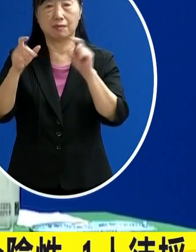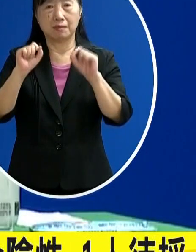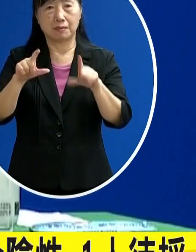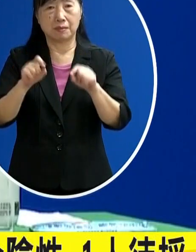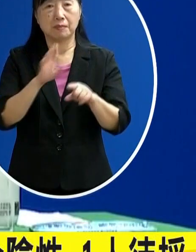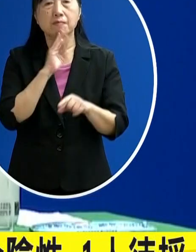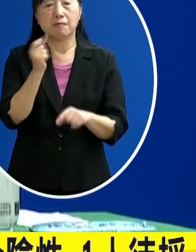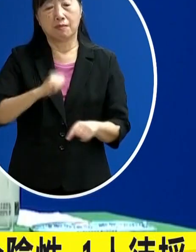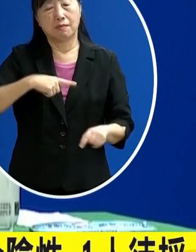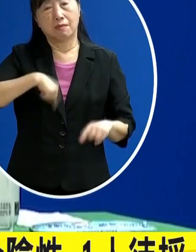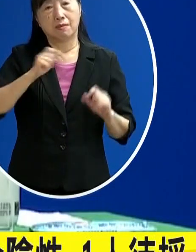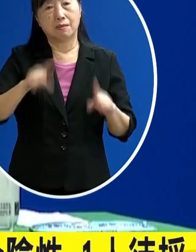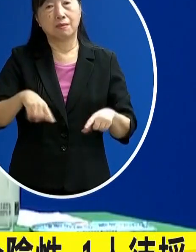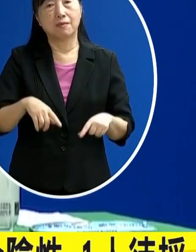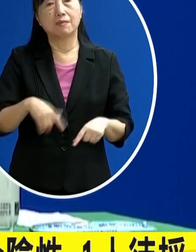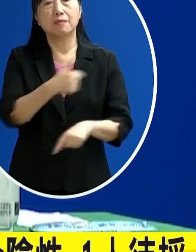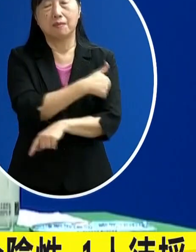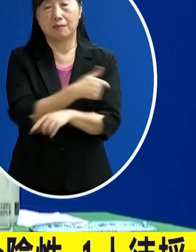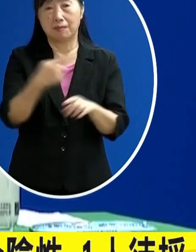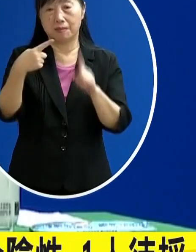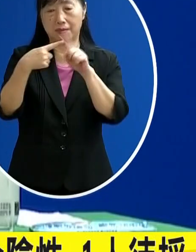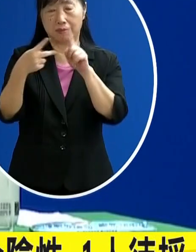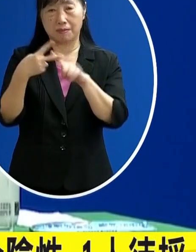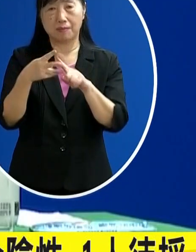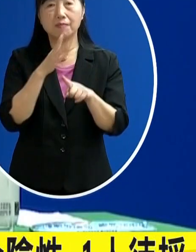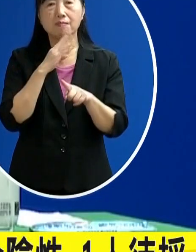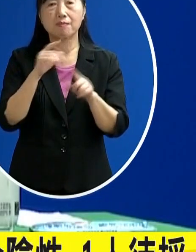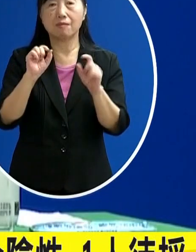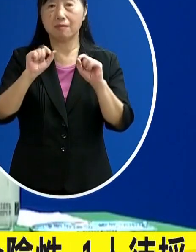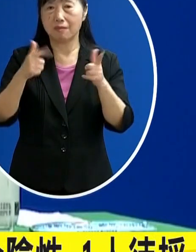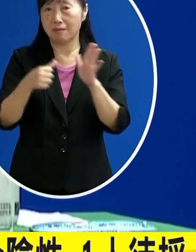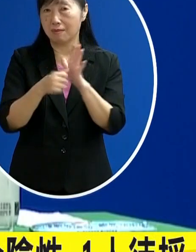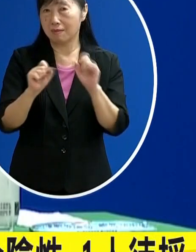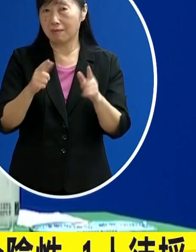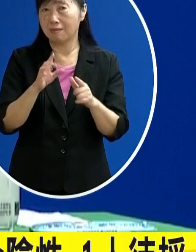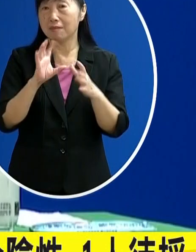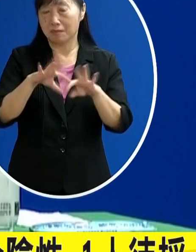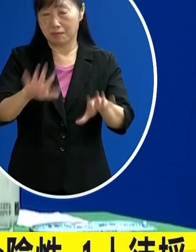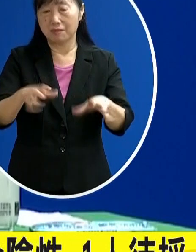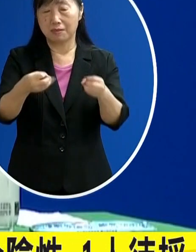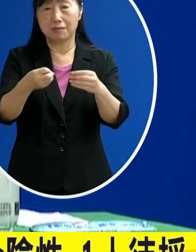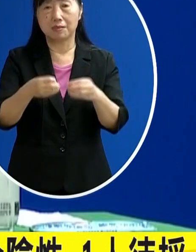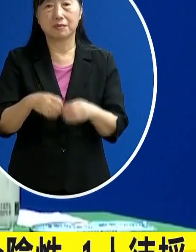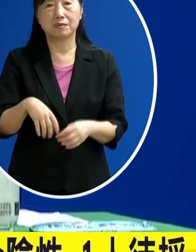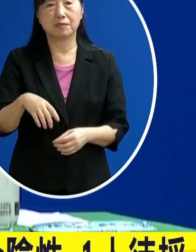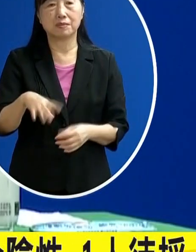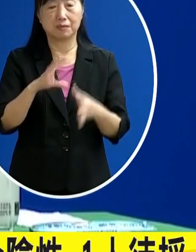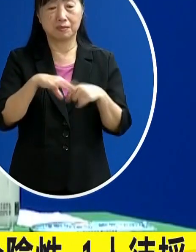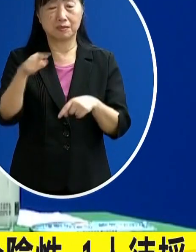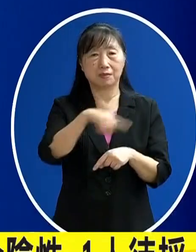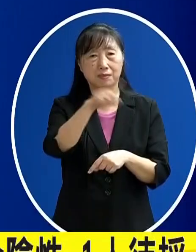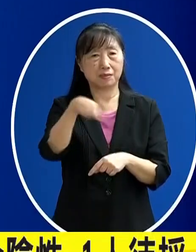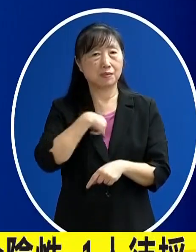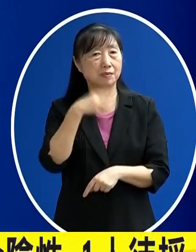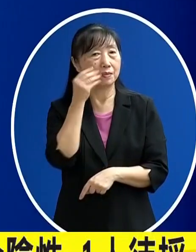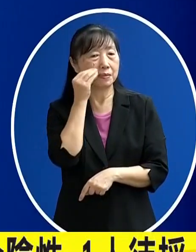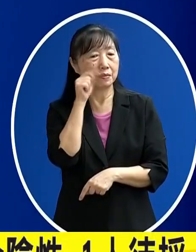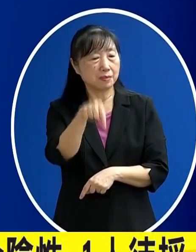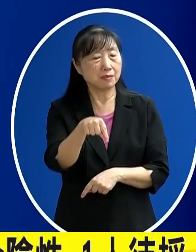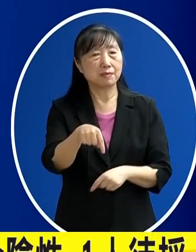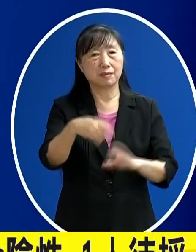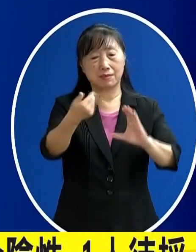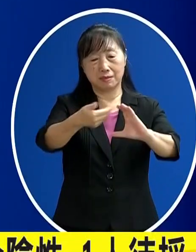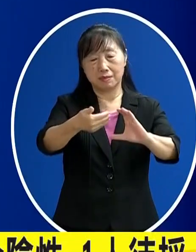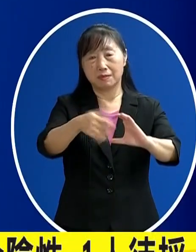有抗体的报告，因为他是打了2剂，我就不列在这边做讨论那其实大家在看待这些报告的时候，除了只是